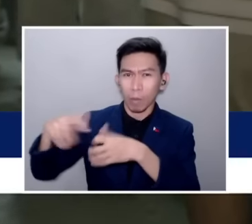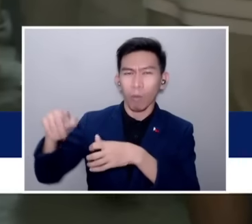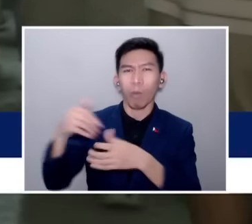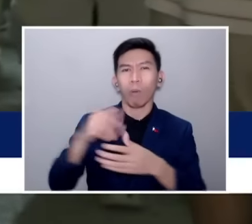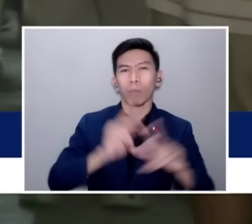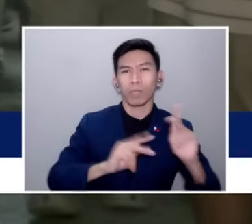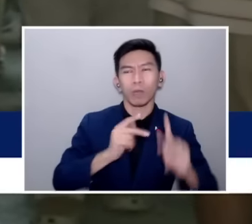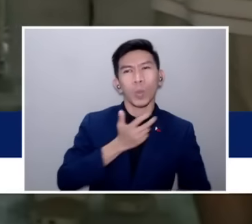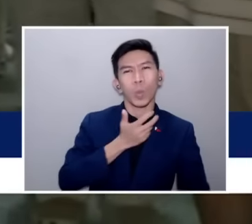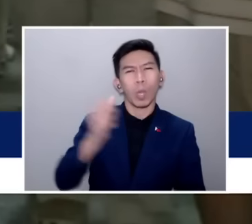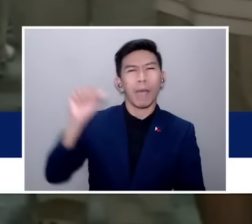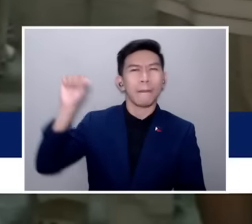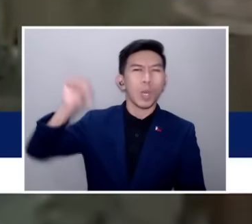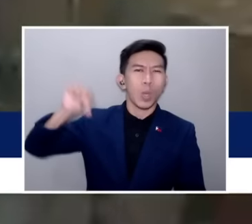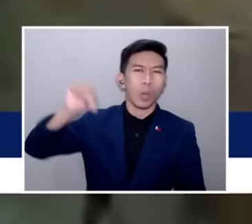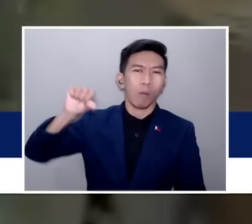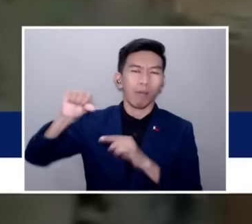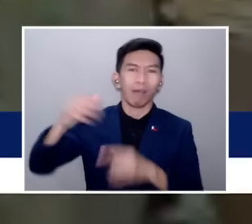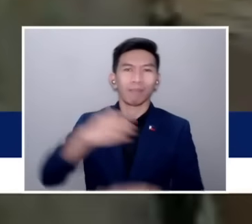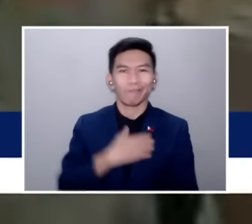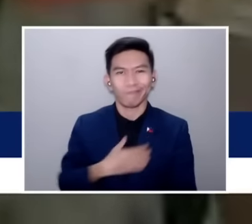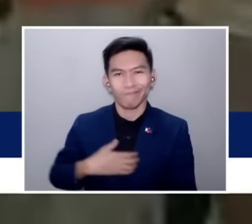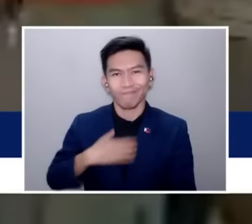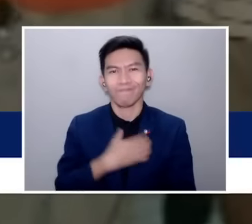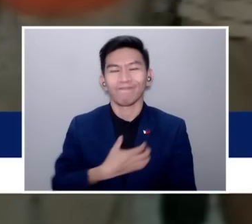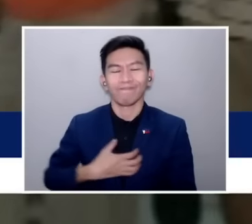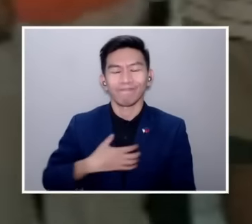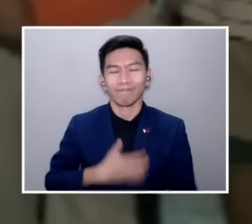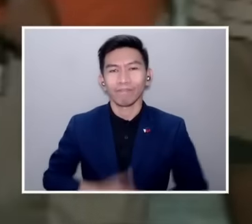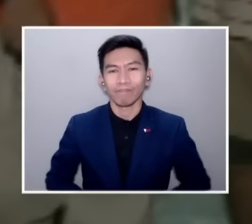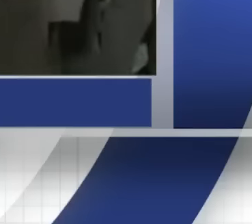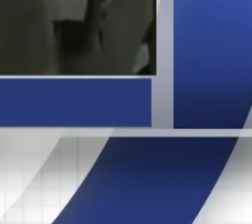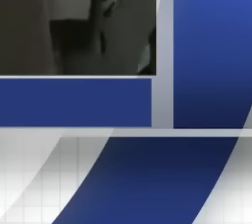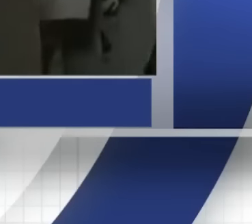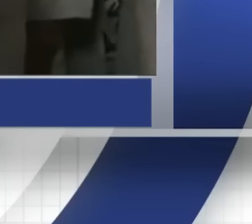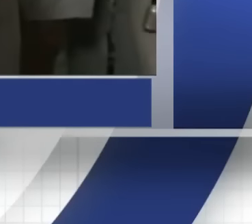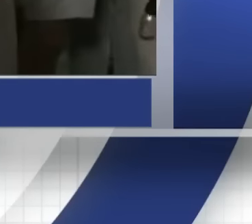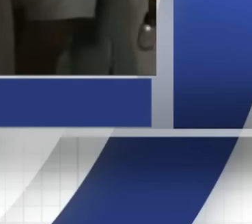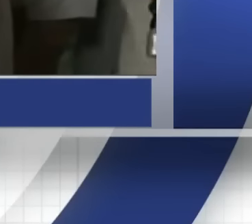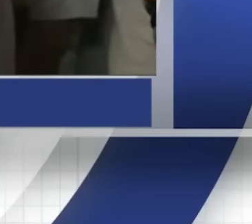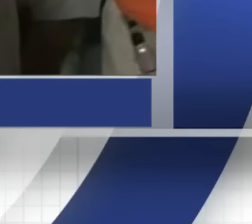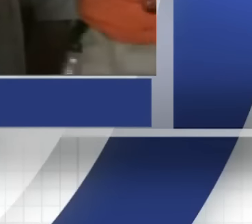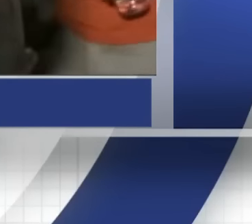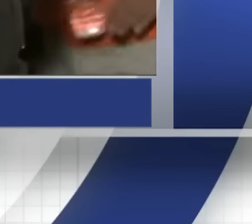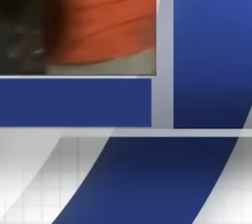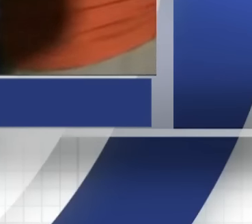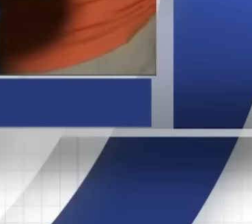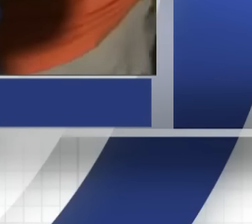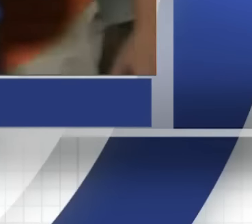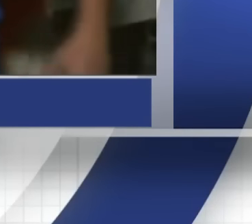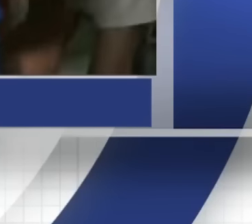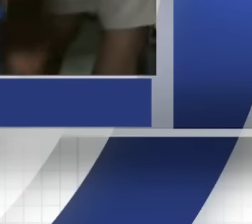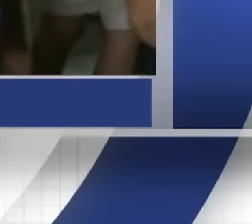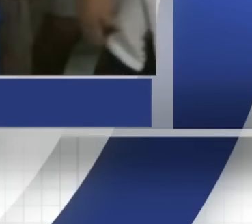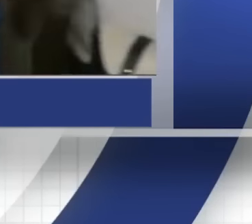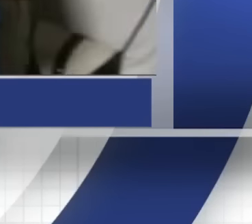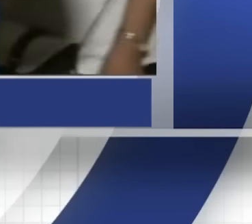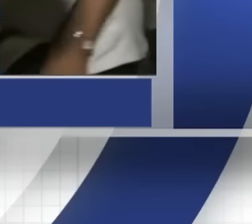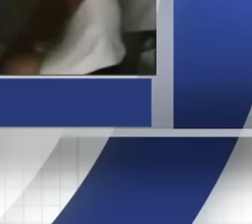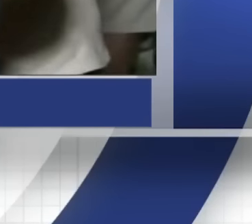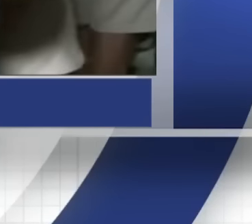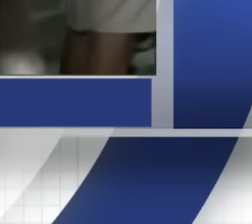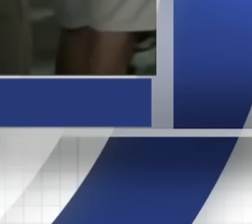At yan nga ang pinakahuling balita mula dito sa Quezon City. Bernadette? Zia, nakikita natin yung mga tao sa likod nyo, no? Mga gaano karaming tao pa